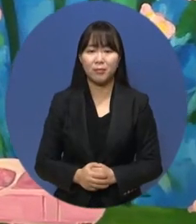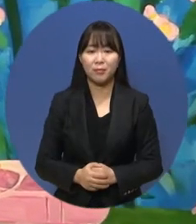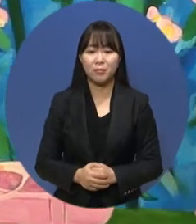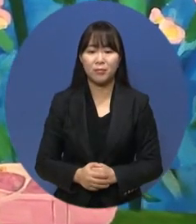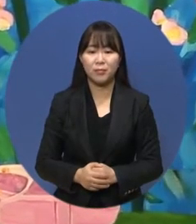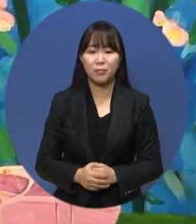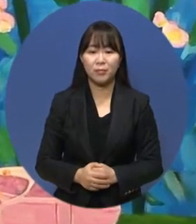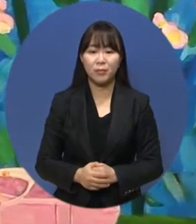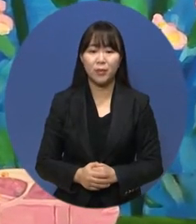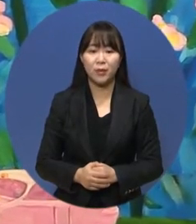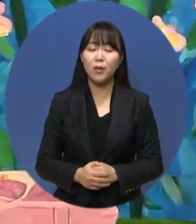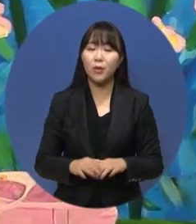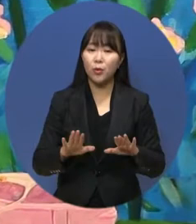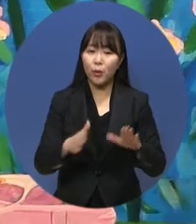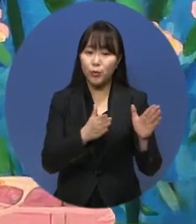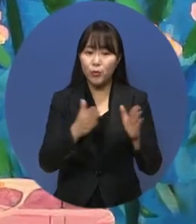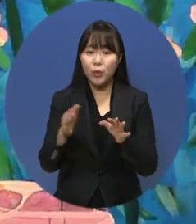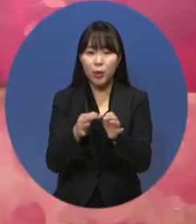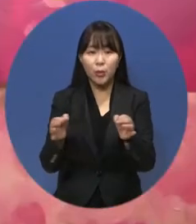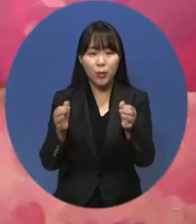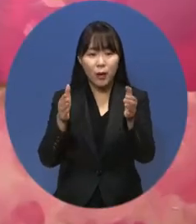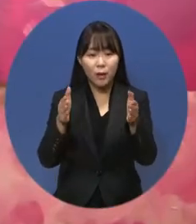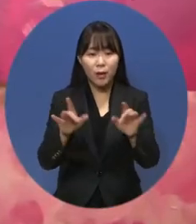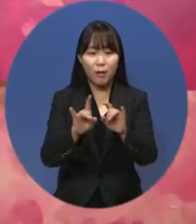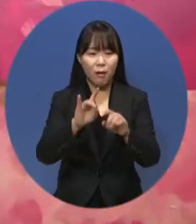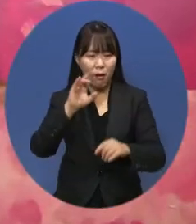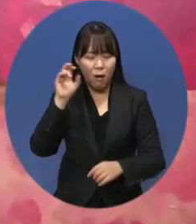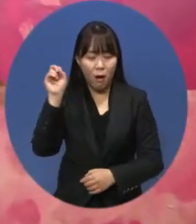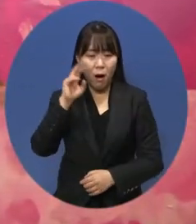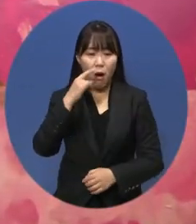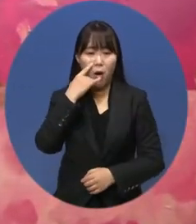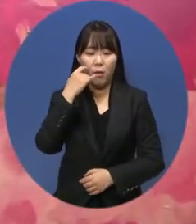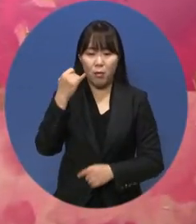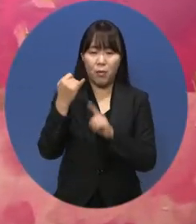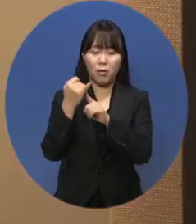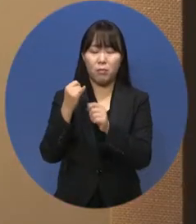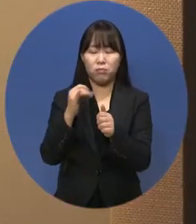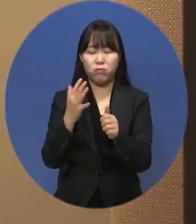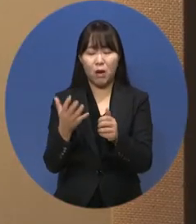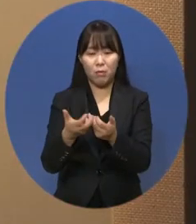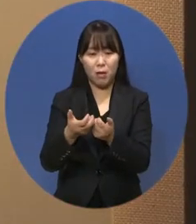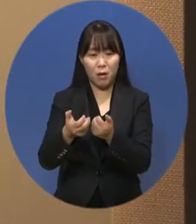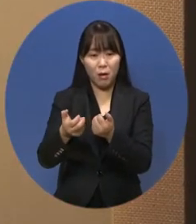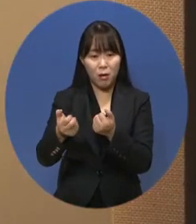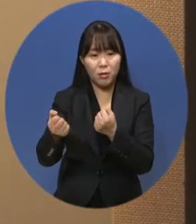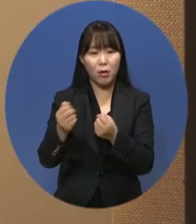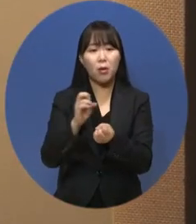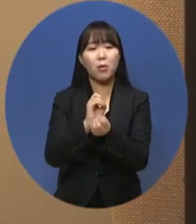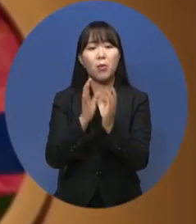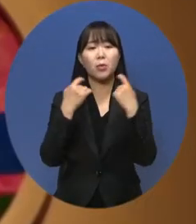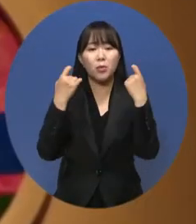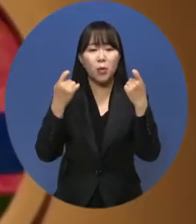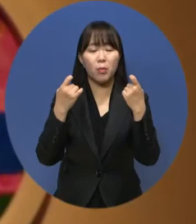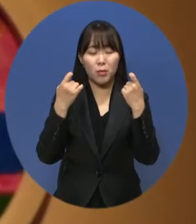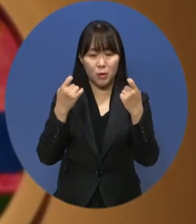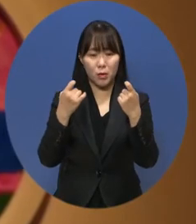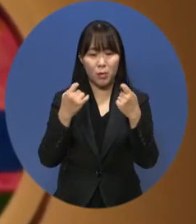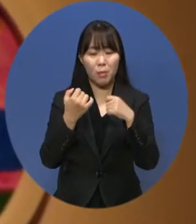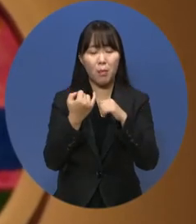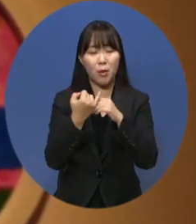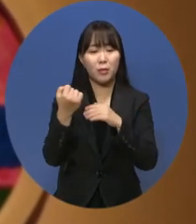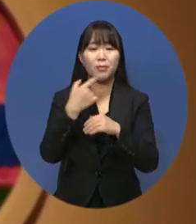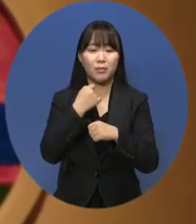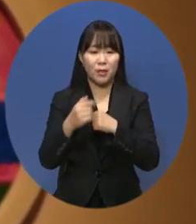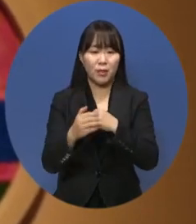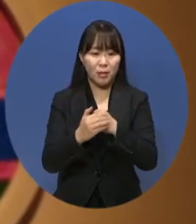또 이번 전시회 를 준비하는 동안 갑작스러운 엄마와의 이별로 꽃 소풍을 보내드리고 싶은 마음에 그리움과